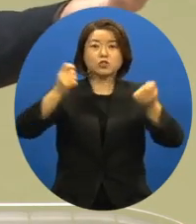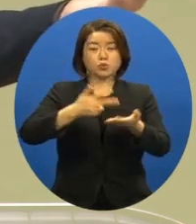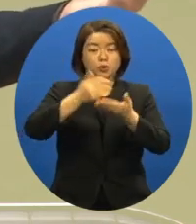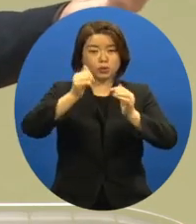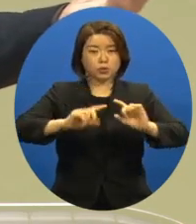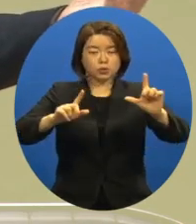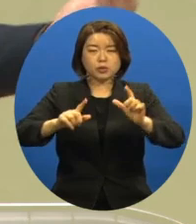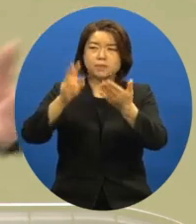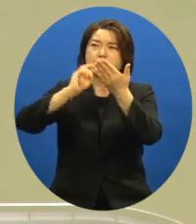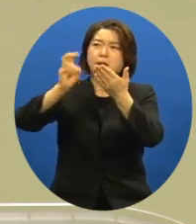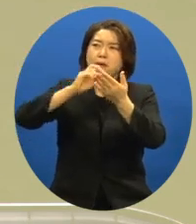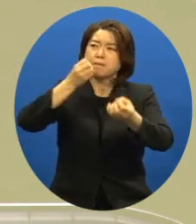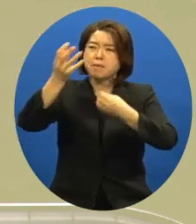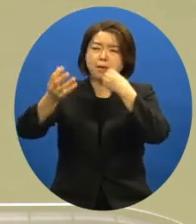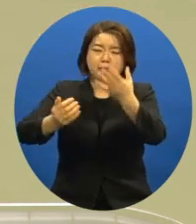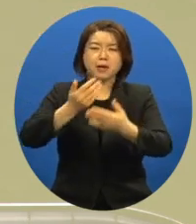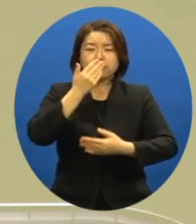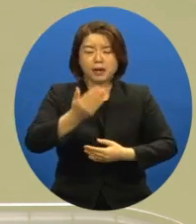있습니다.